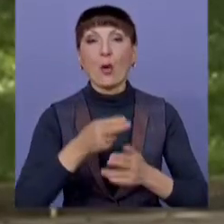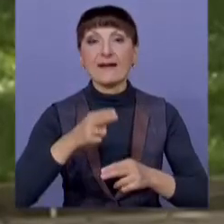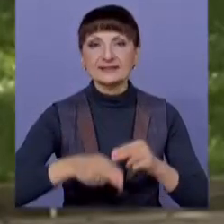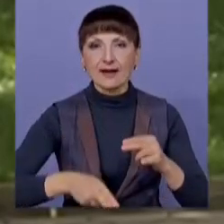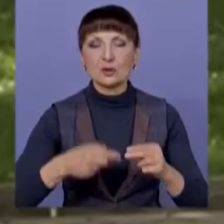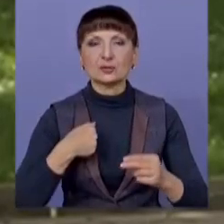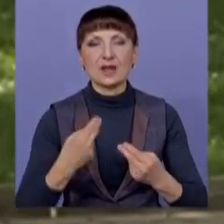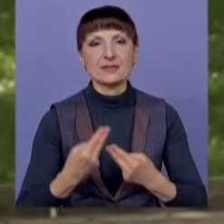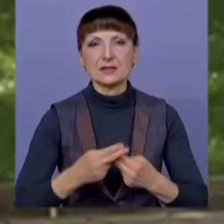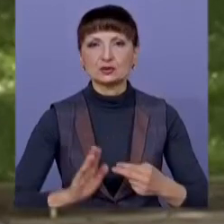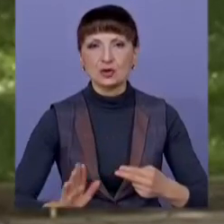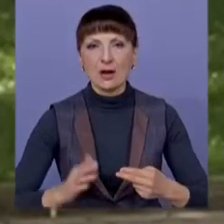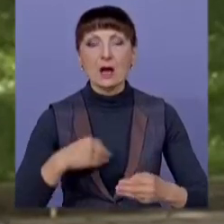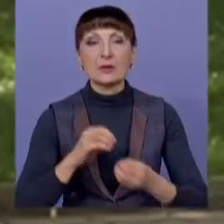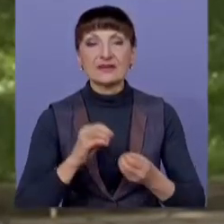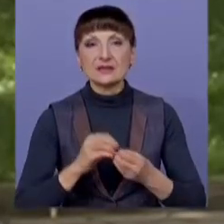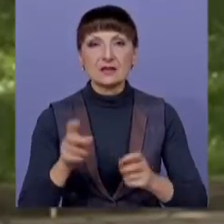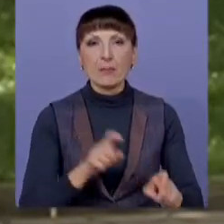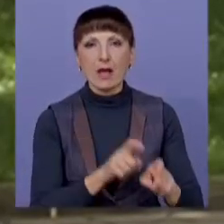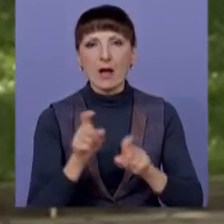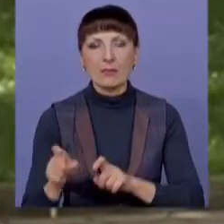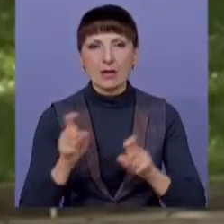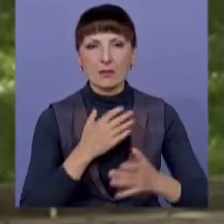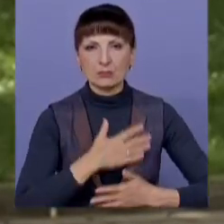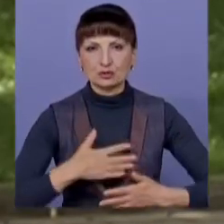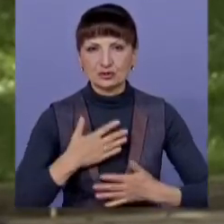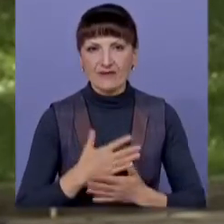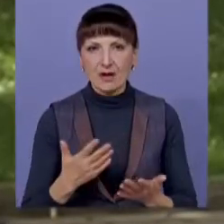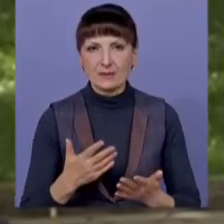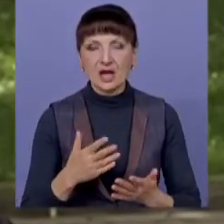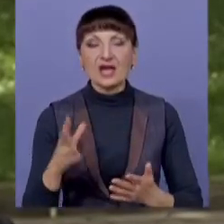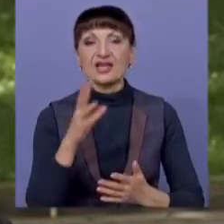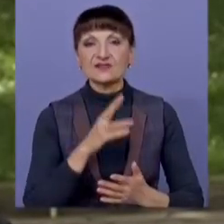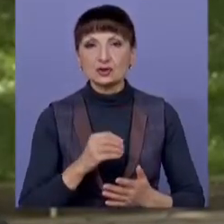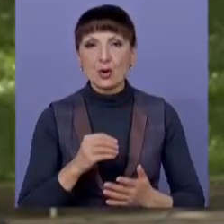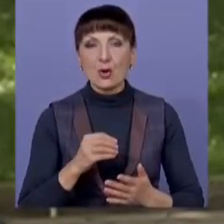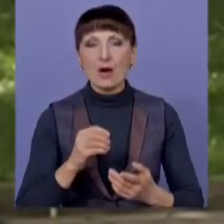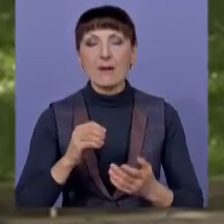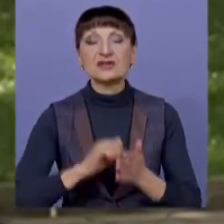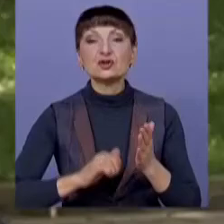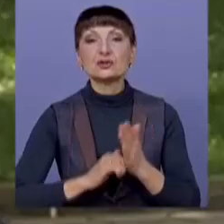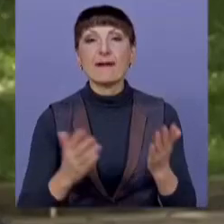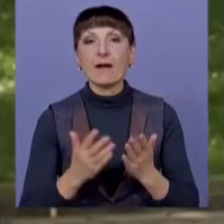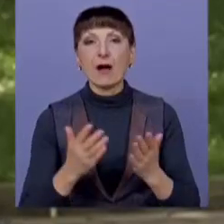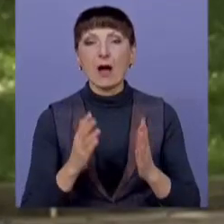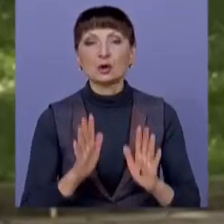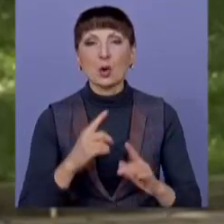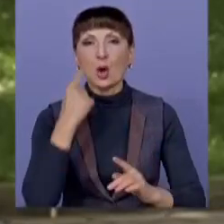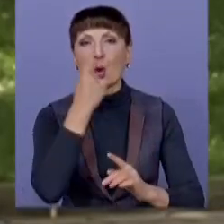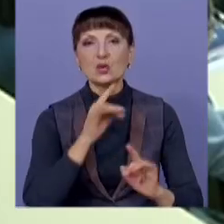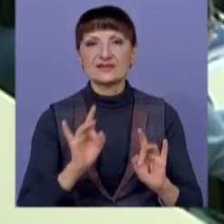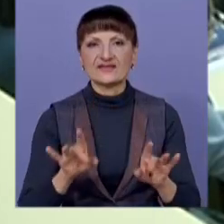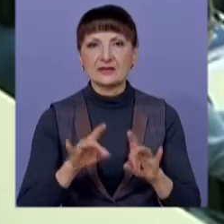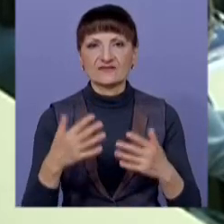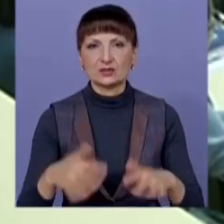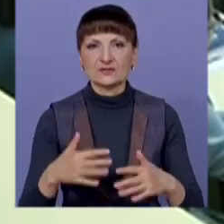не дергали. То есть мы постоянно вот это вот бегаем. И все основывается на каких-то устных